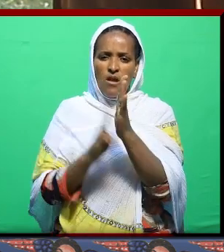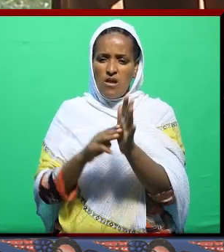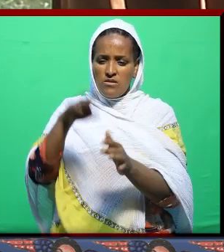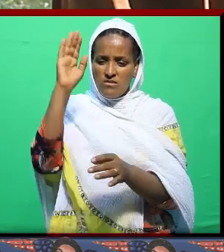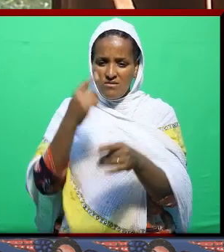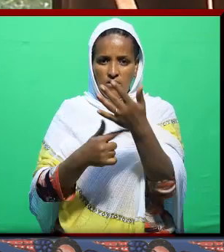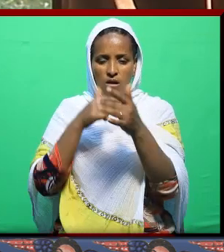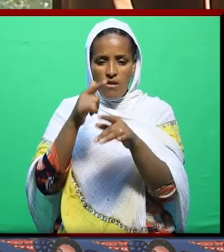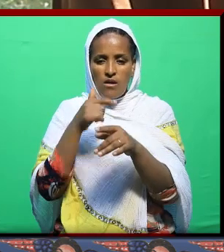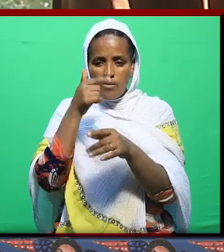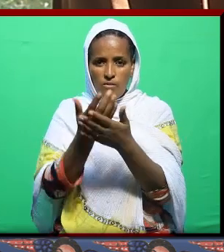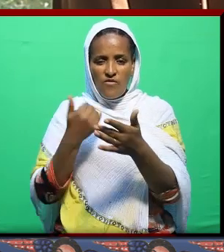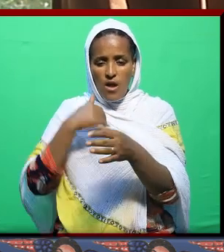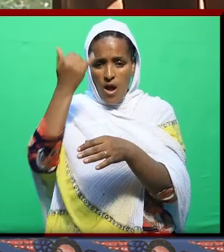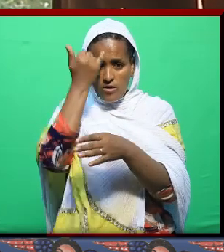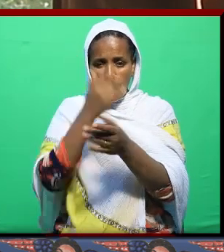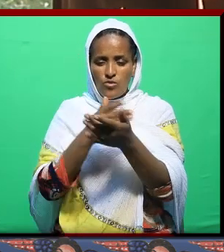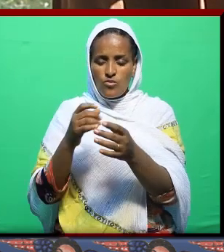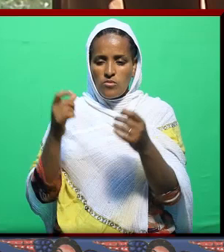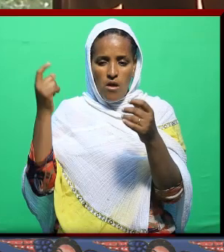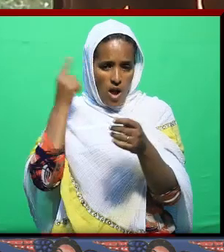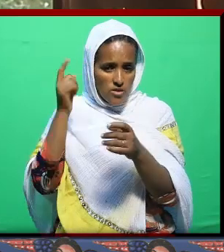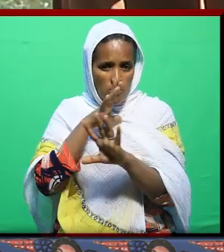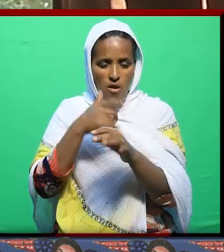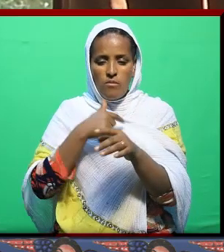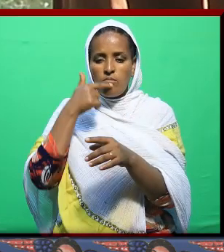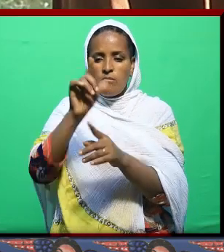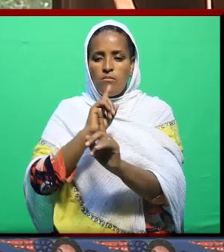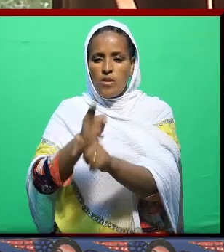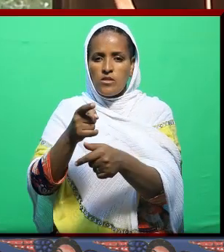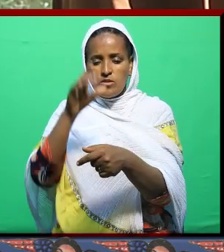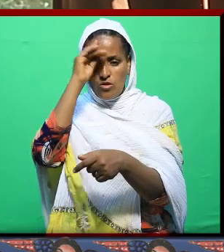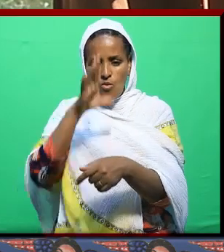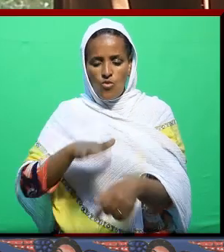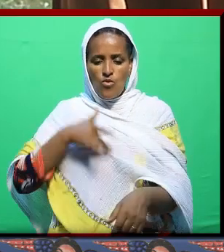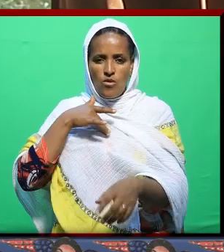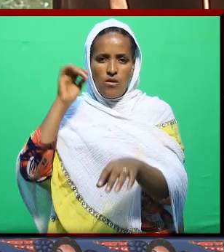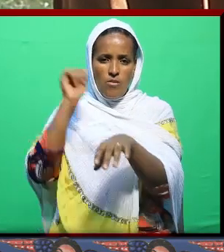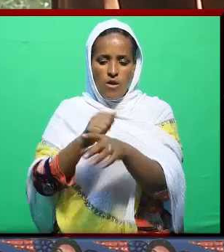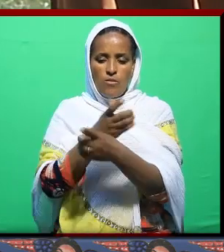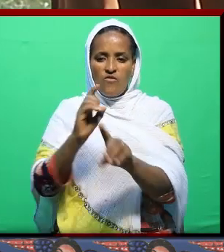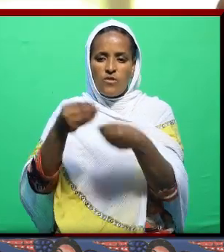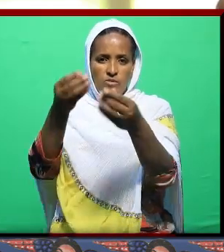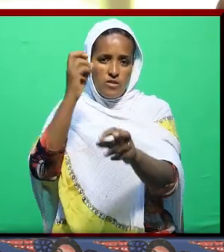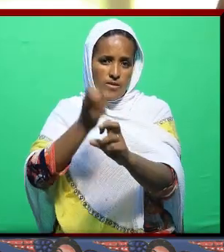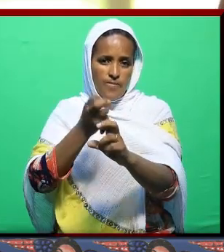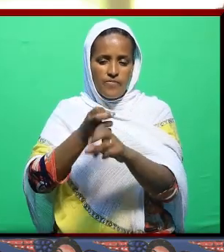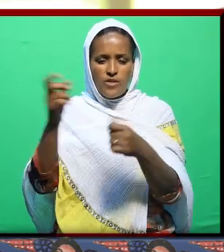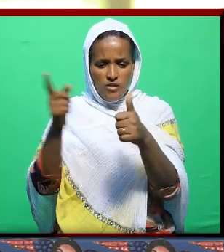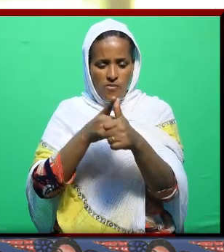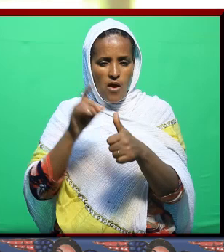ላይ እኛ ሰዎቹ ከመናገራቸው በፊት ሀሳባቸውን ሳንረዳ የምንናገር ከሆነ ሰዎችንም ልንረዳ አንችልም፣ መፍትሄም ልንሰጥ